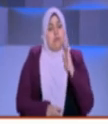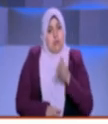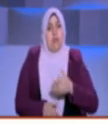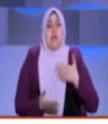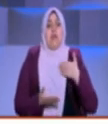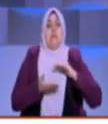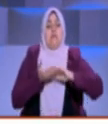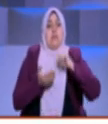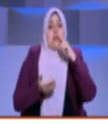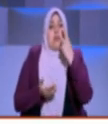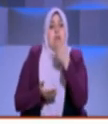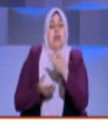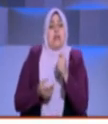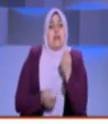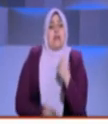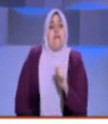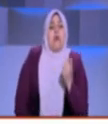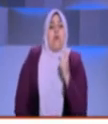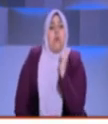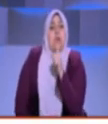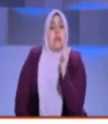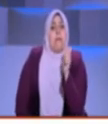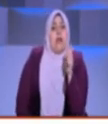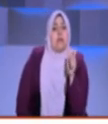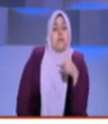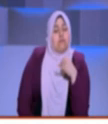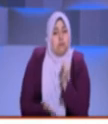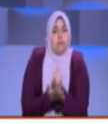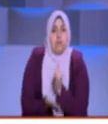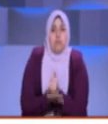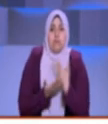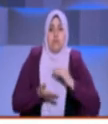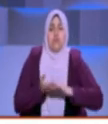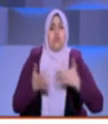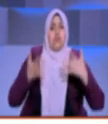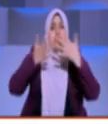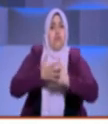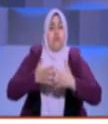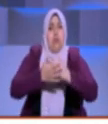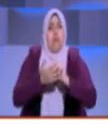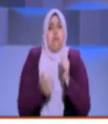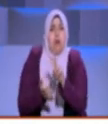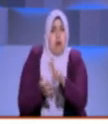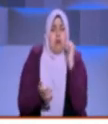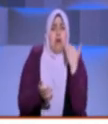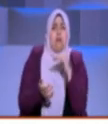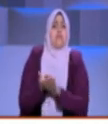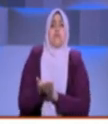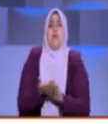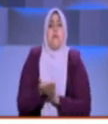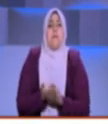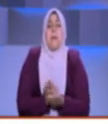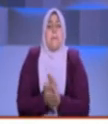أشرت بدفع المرتبات وقيام بمسؤولياتهم تجاه الشركات، وأكدوا أنهم لن يتم